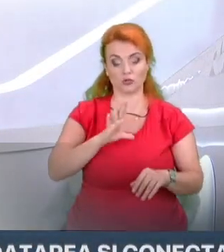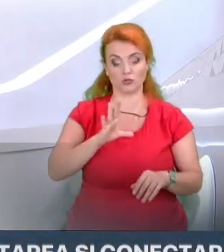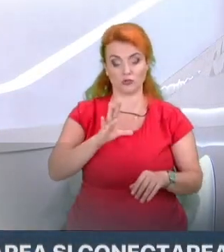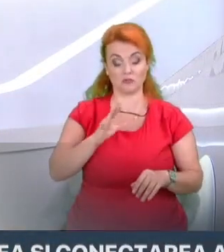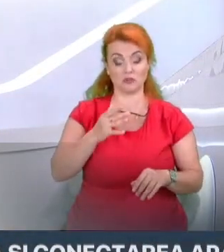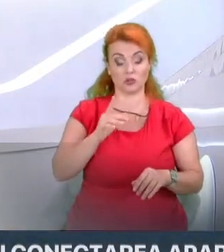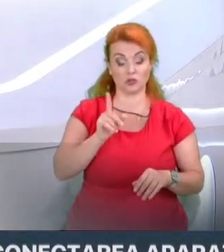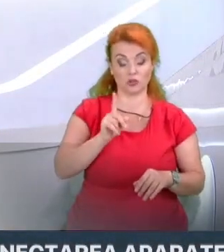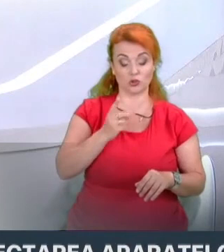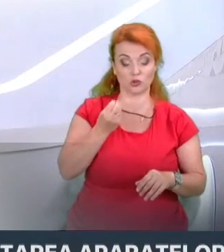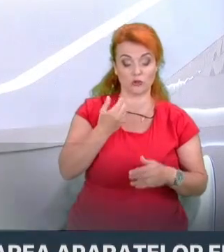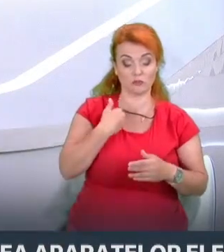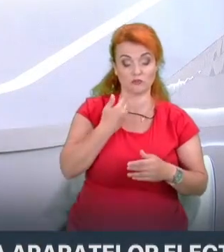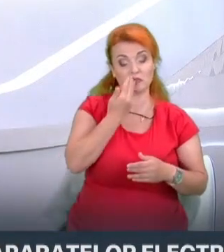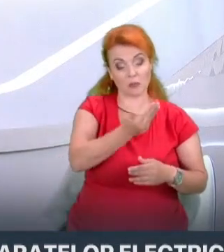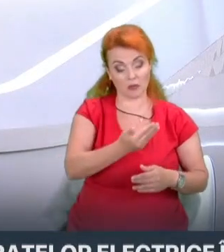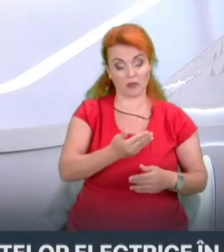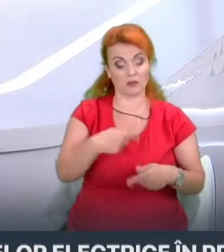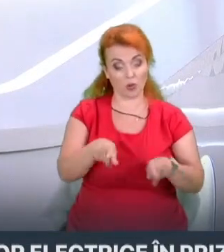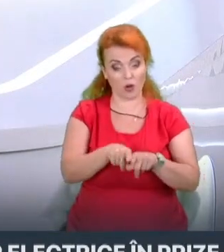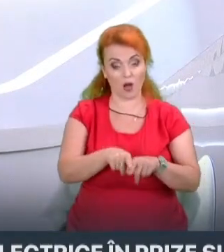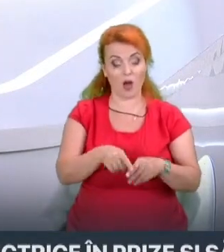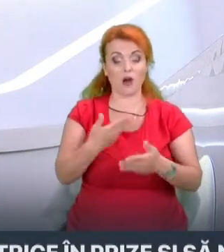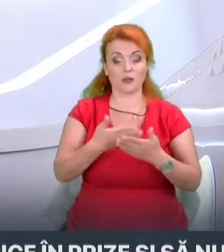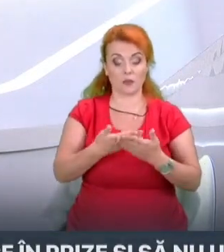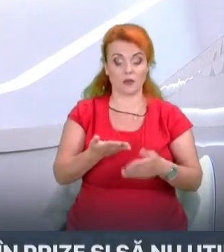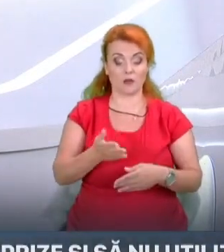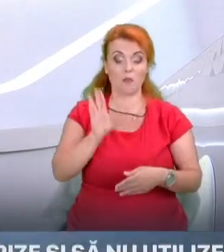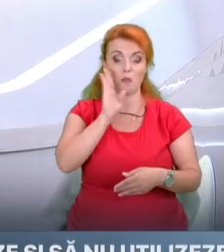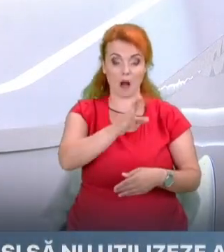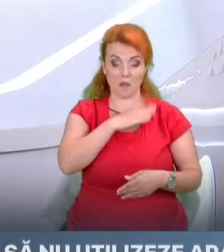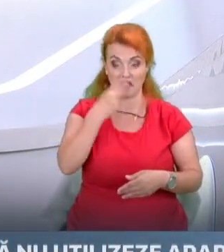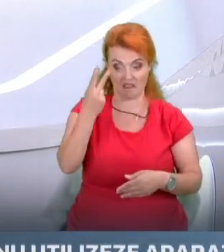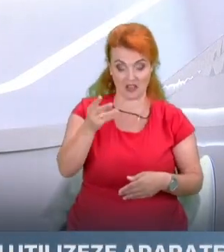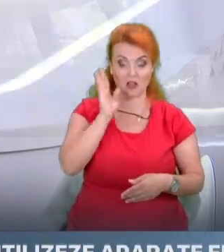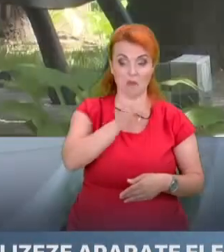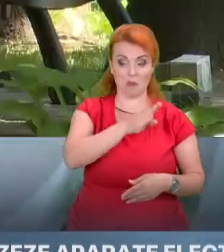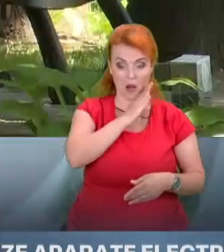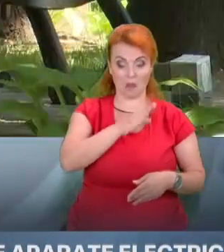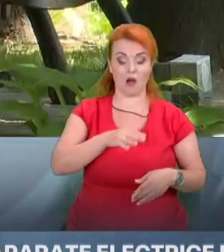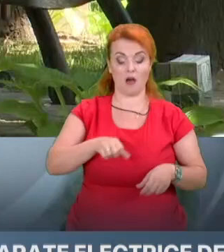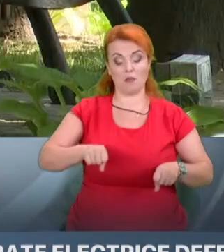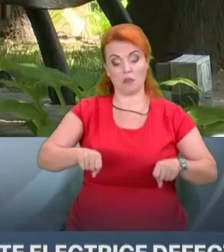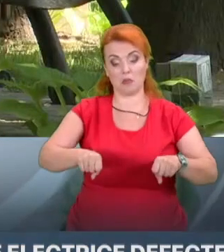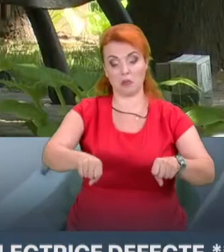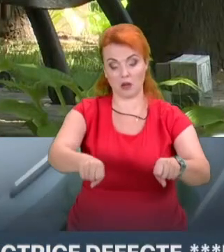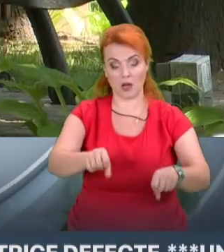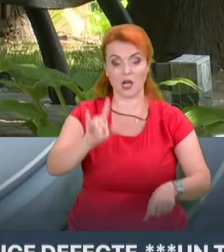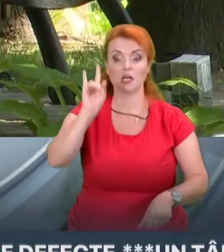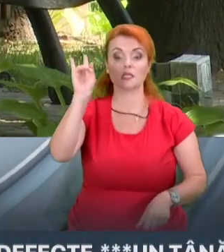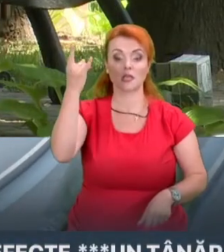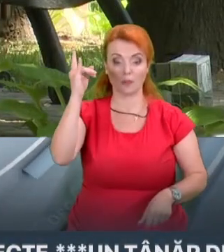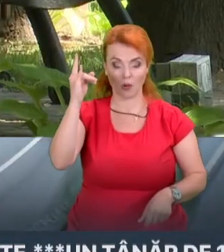Este recomandat acest lucru și dacă nu, ce riscuri implică? Nu este recomandat. Este recomandat să iasă mamele